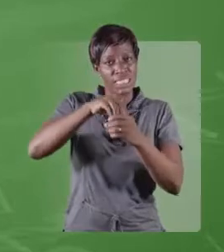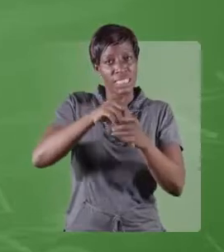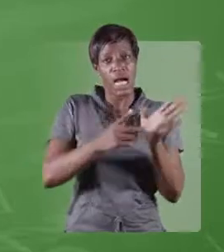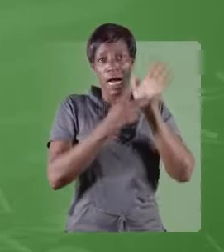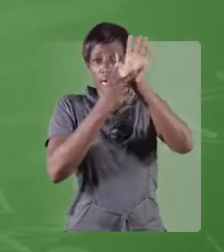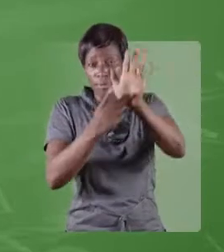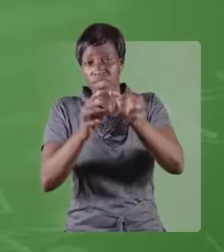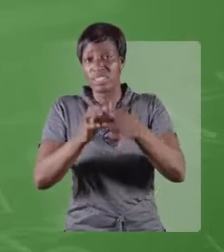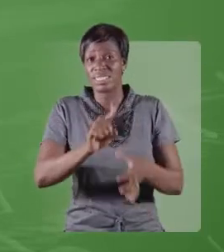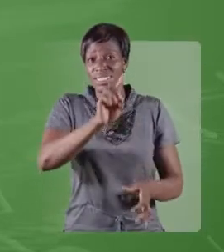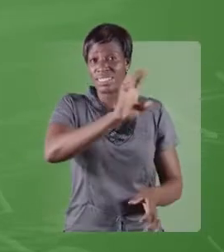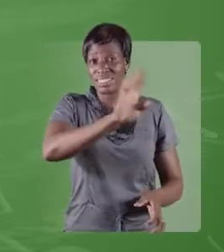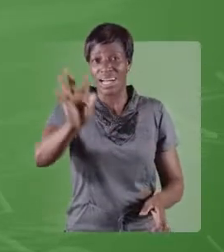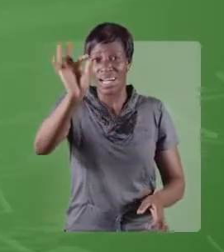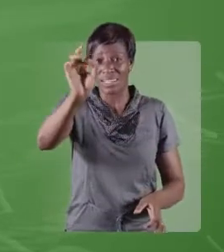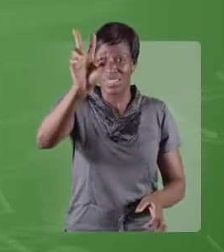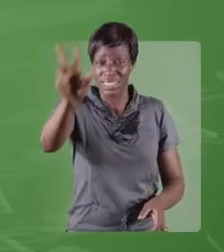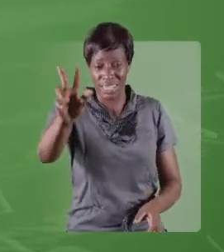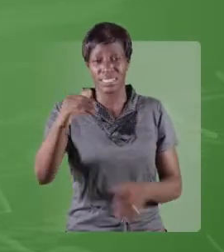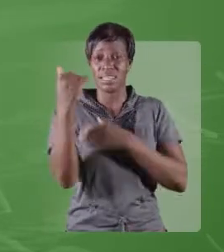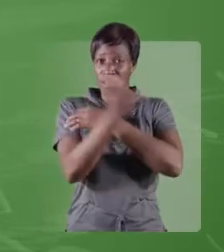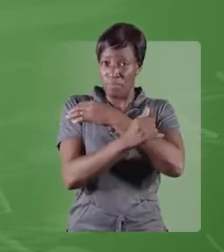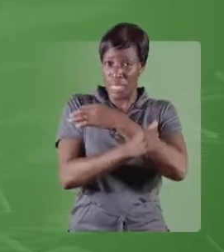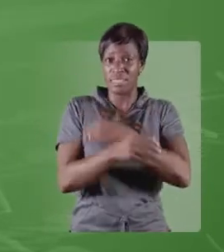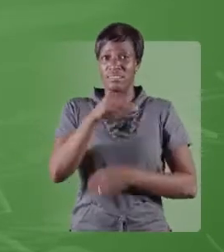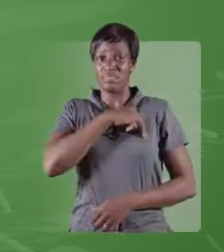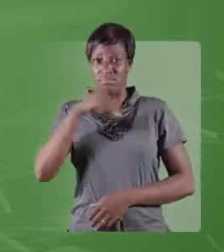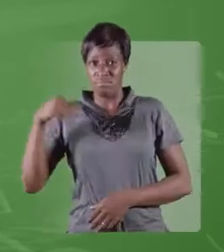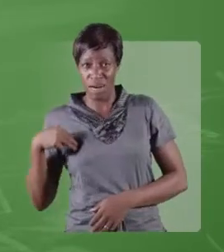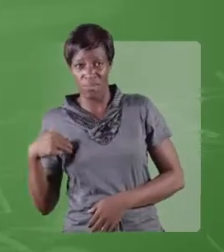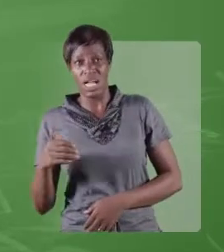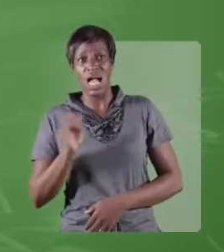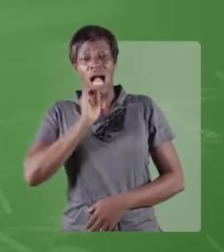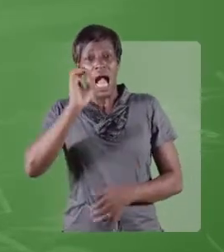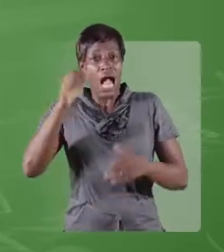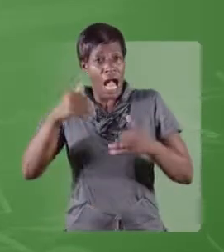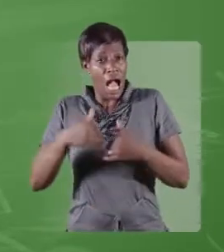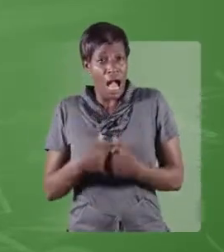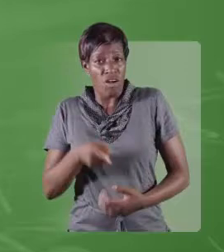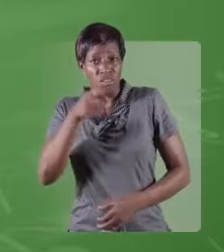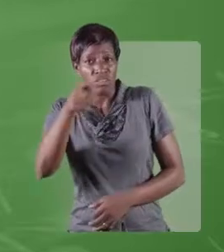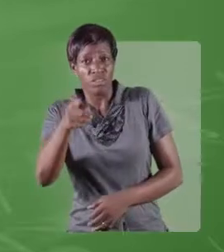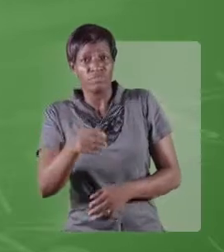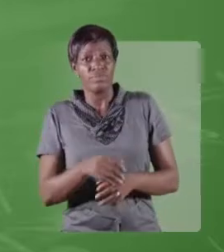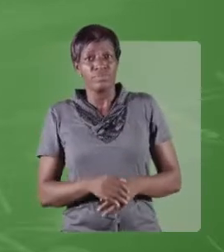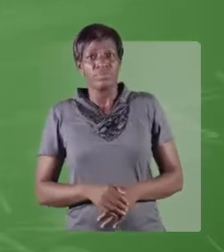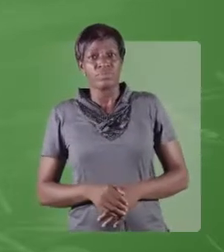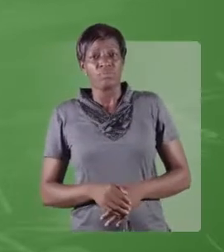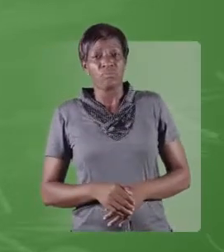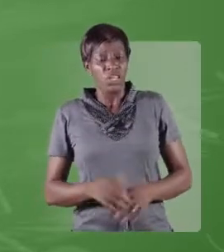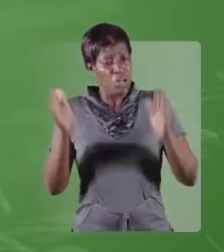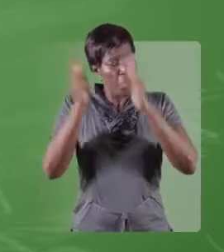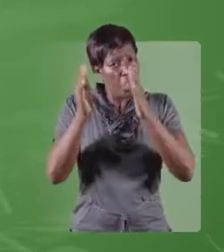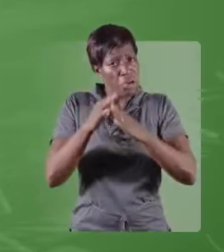représentants des 193 pays membres. Elle tient une session ordinaire chaque